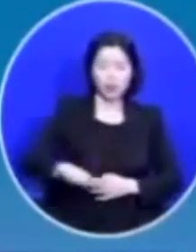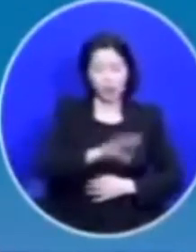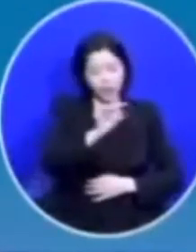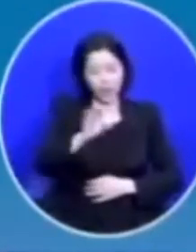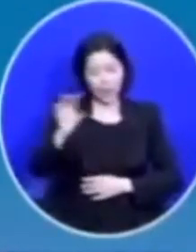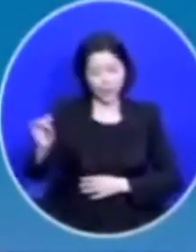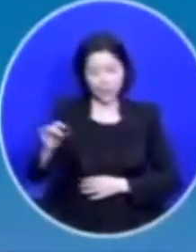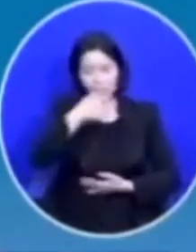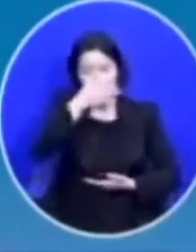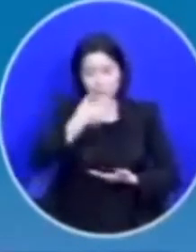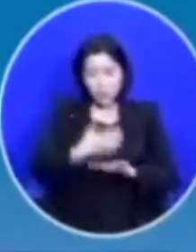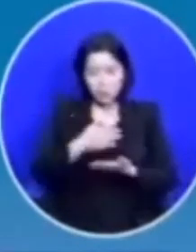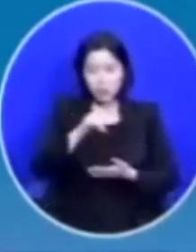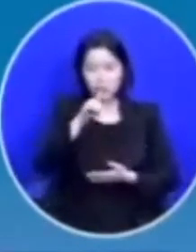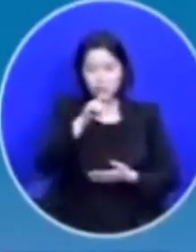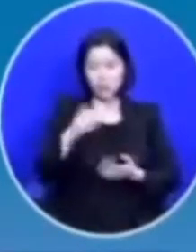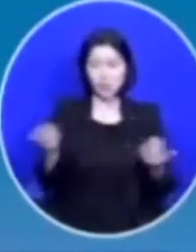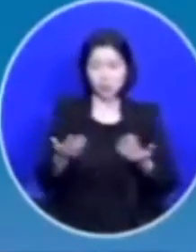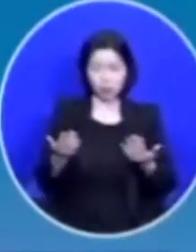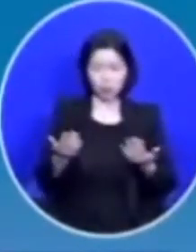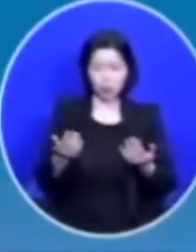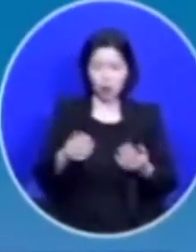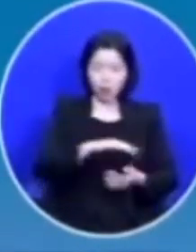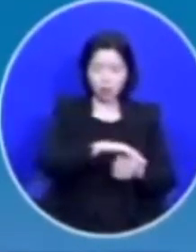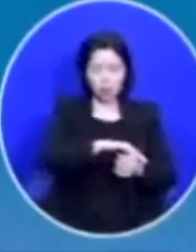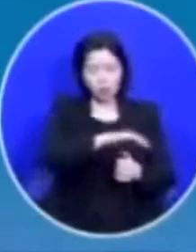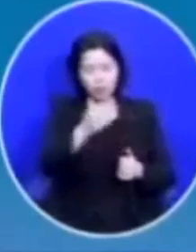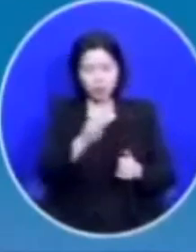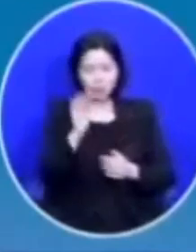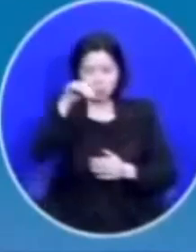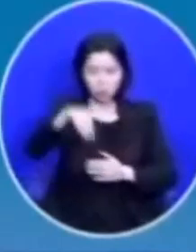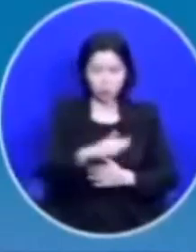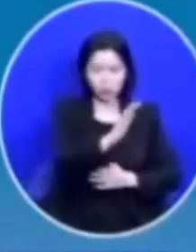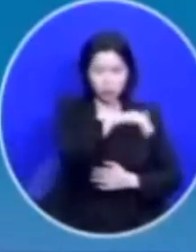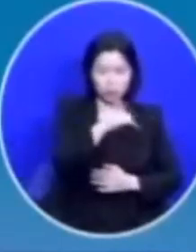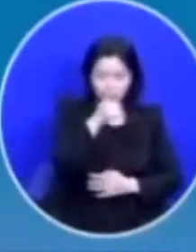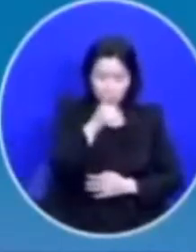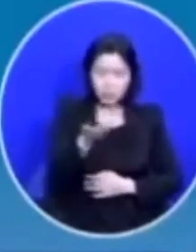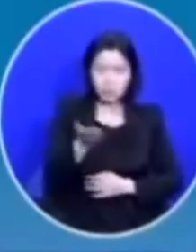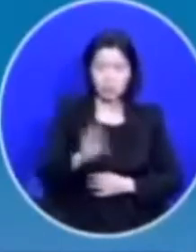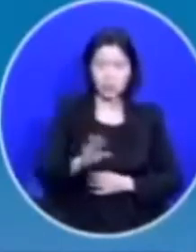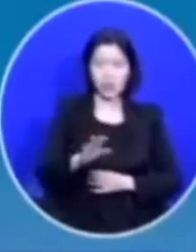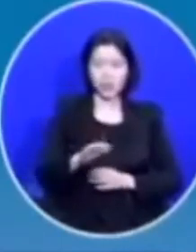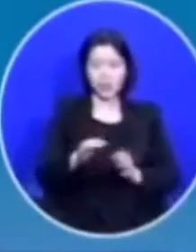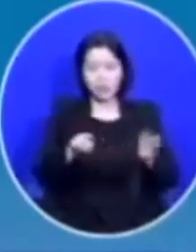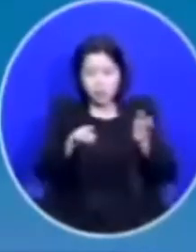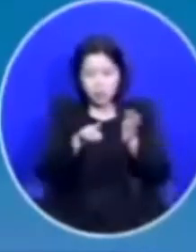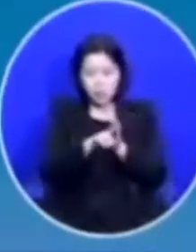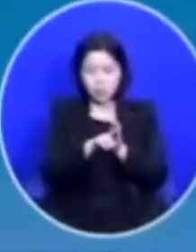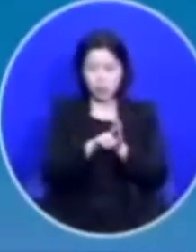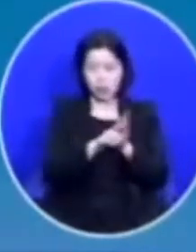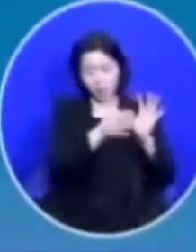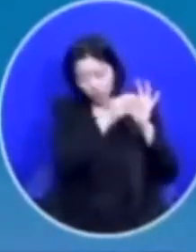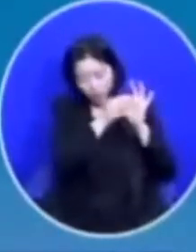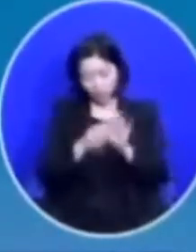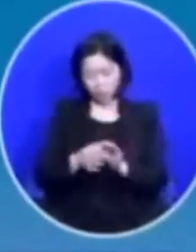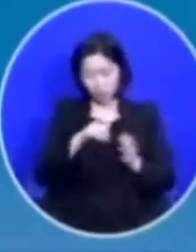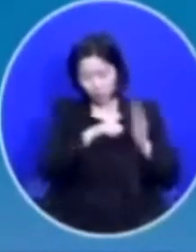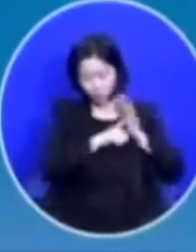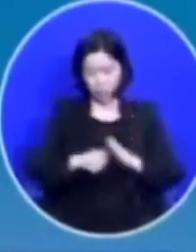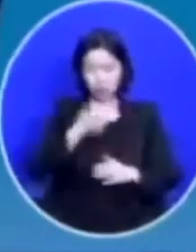힘든 일이 있고 어떤 때는 고비도 오지만 우리가 믿음의 길을 계속 인내하며 갈 수 있는 이유는